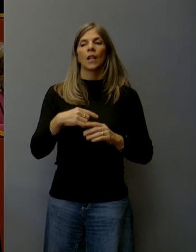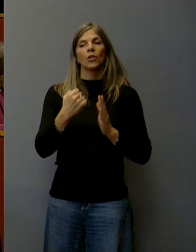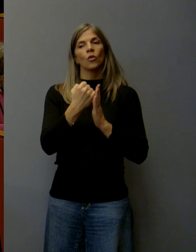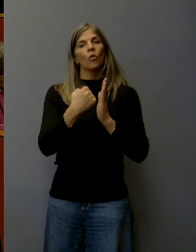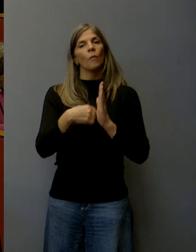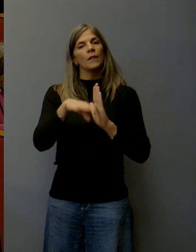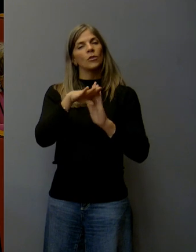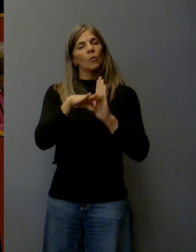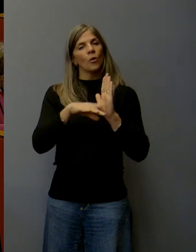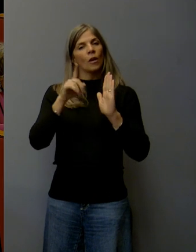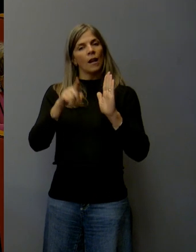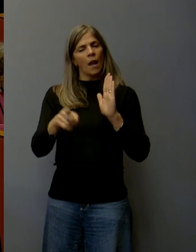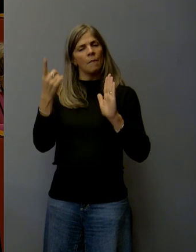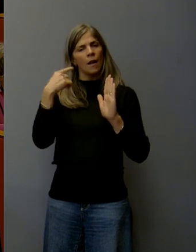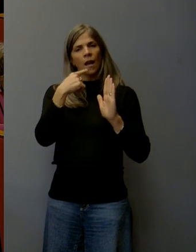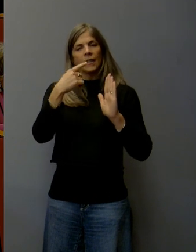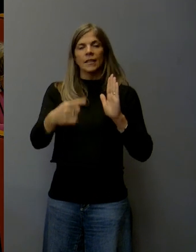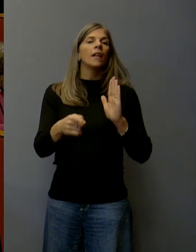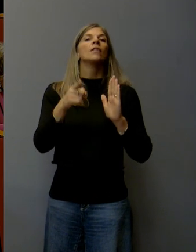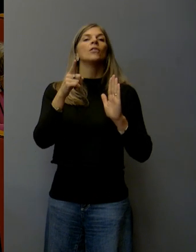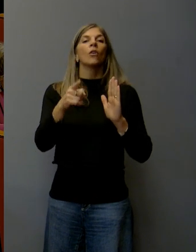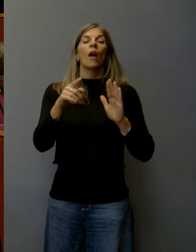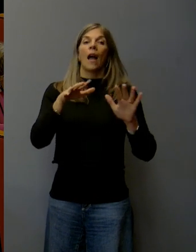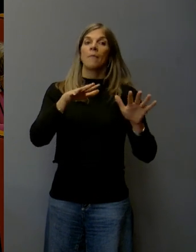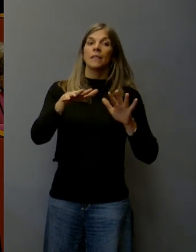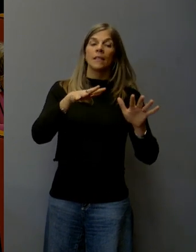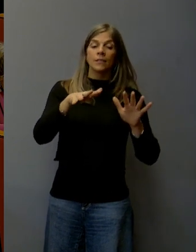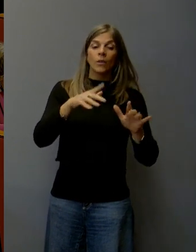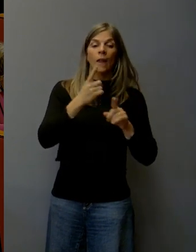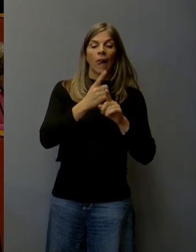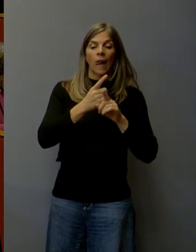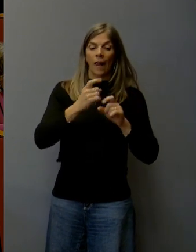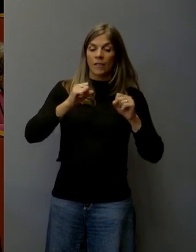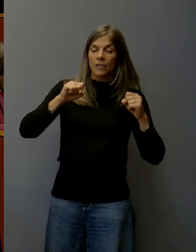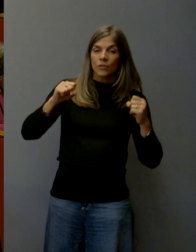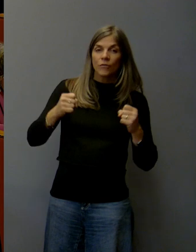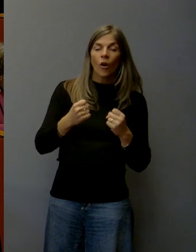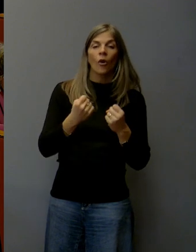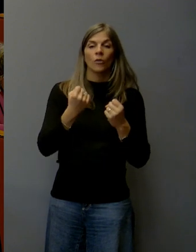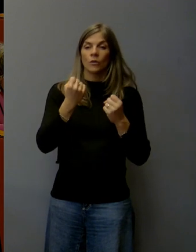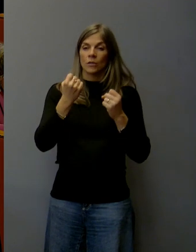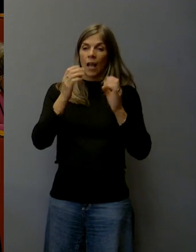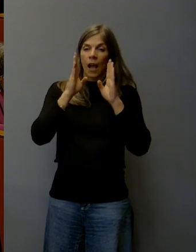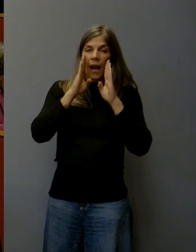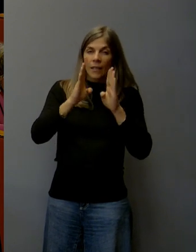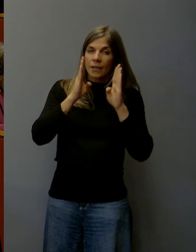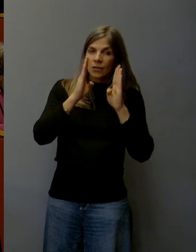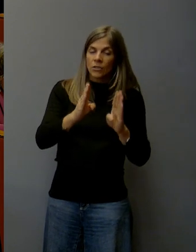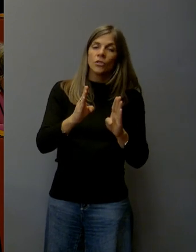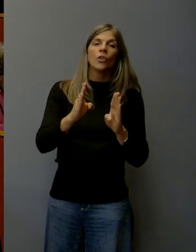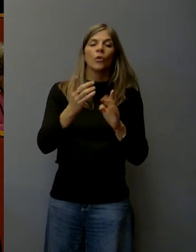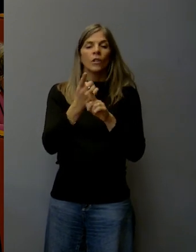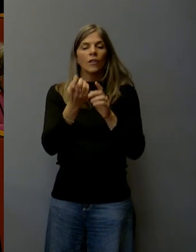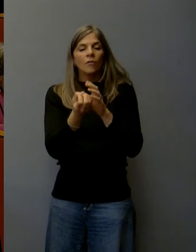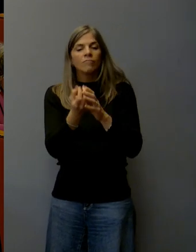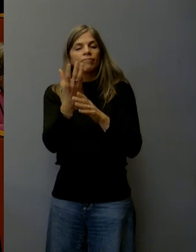sottolinea come l'amministrazione come dire cercherà o sarà rivolta l'attenzione dell'amministrazione sarà rivolta a